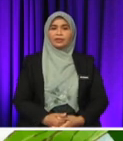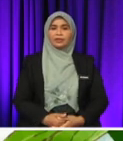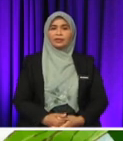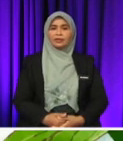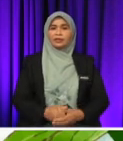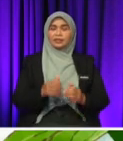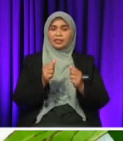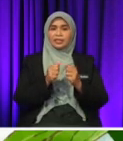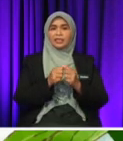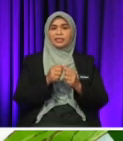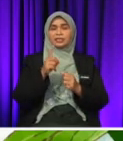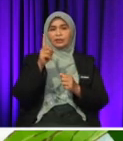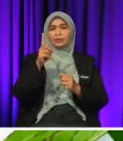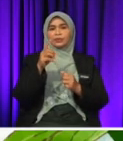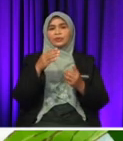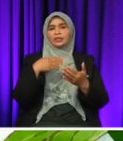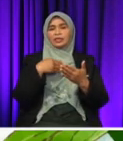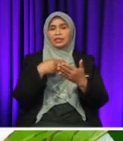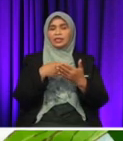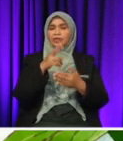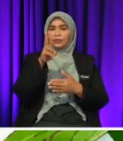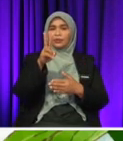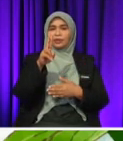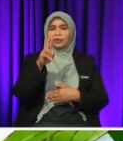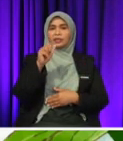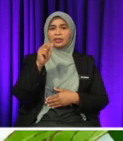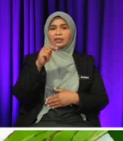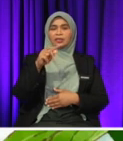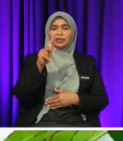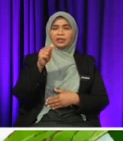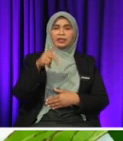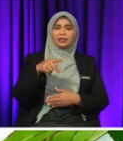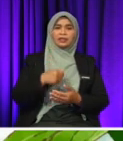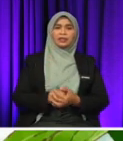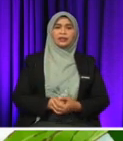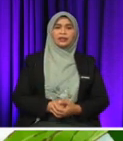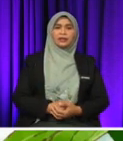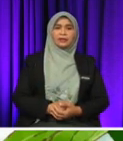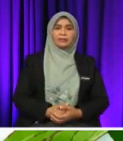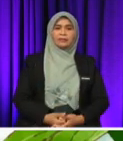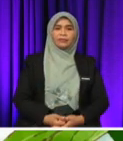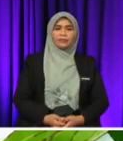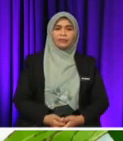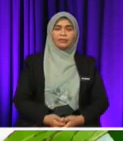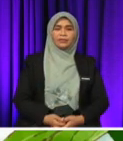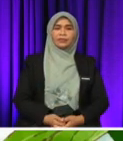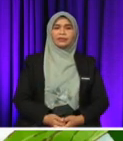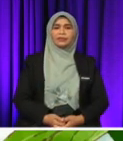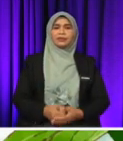dengan satu hingga dua rangkap Airin untuk mendeklamasikan saja